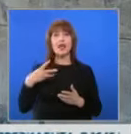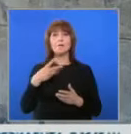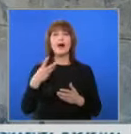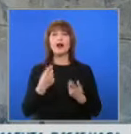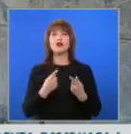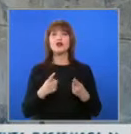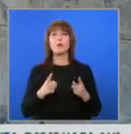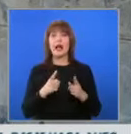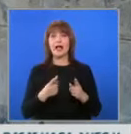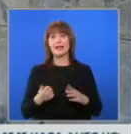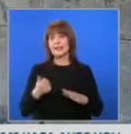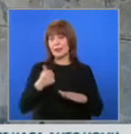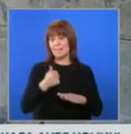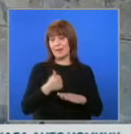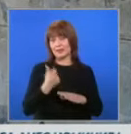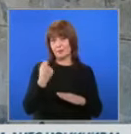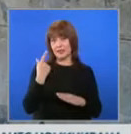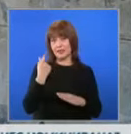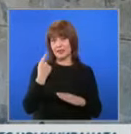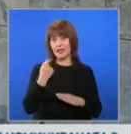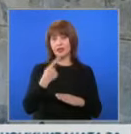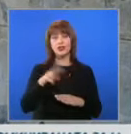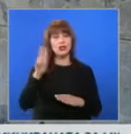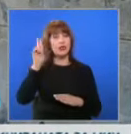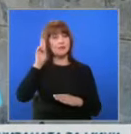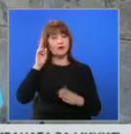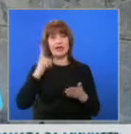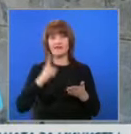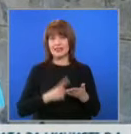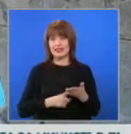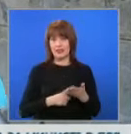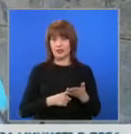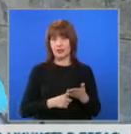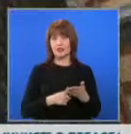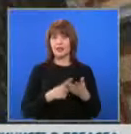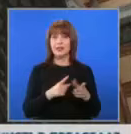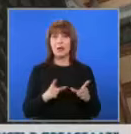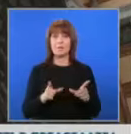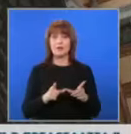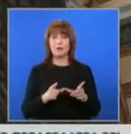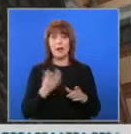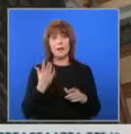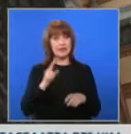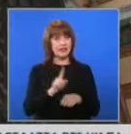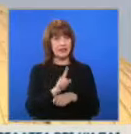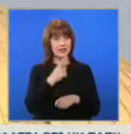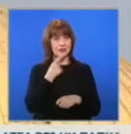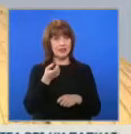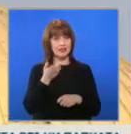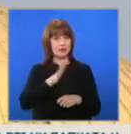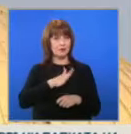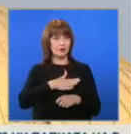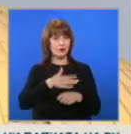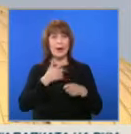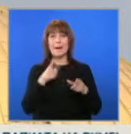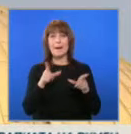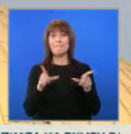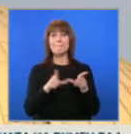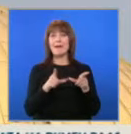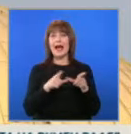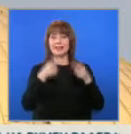управлява? Наместник председател на Светия Синод, който ще изпълнява задълженията и на Софийския митрополит. Преди 11 години след смъртта на патриарх